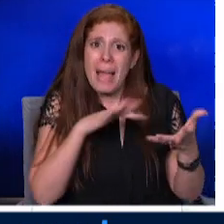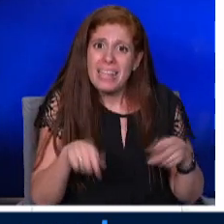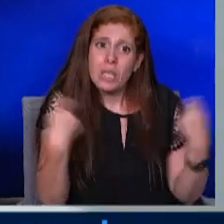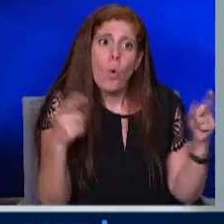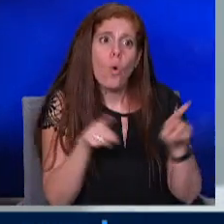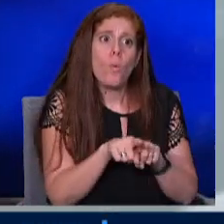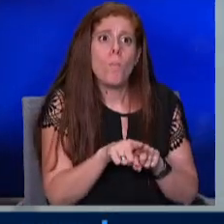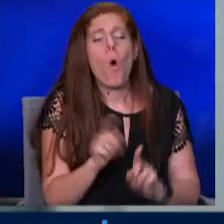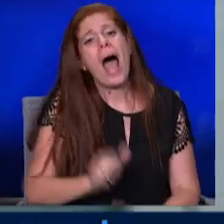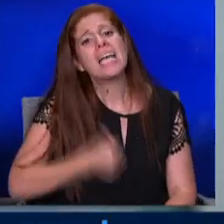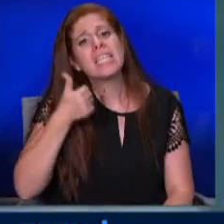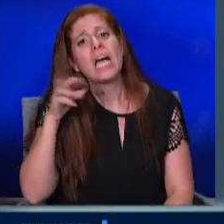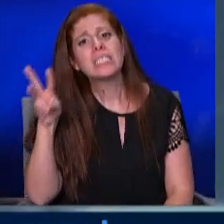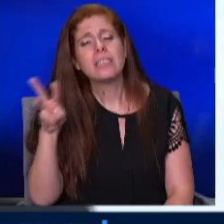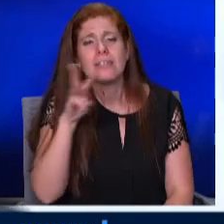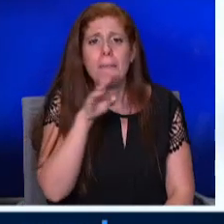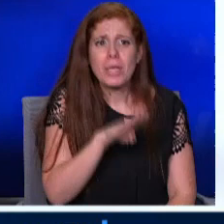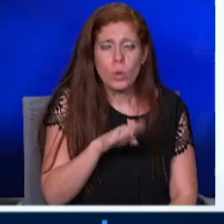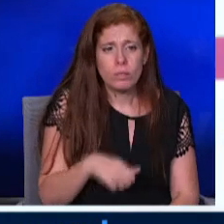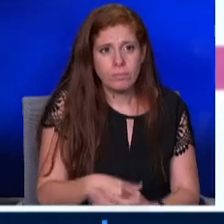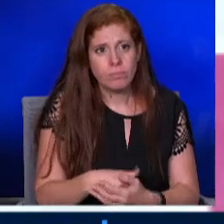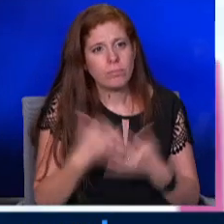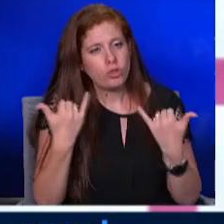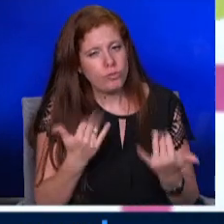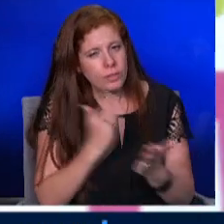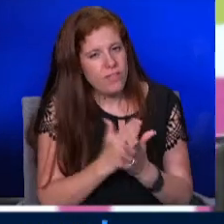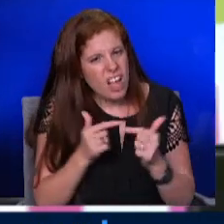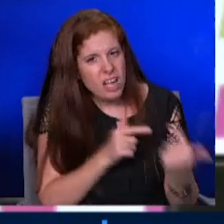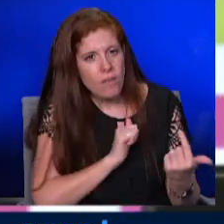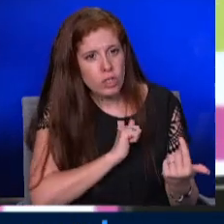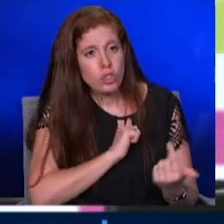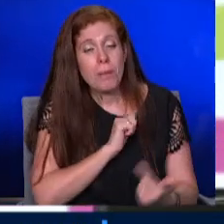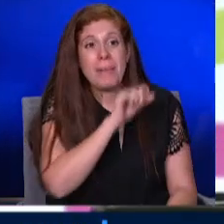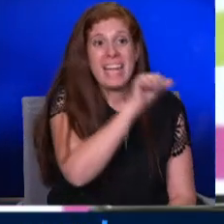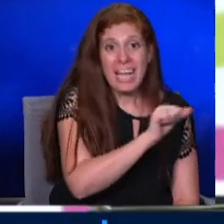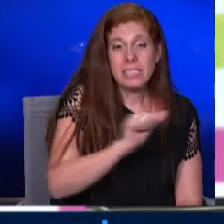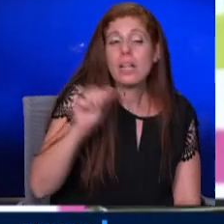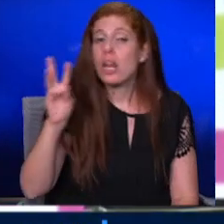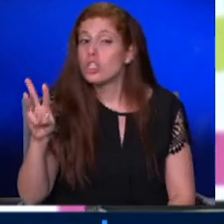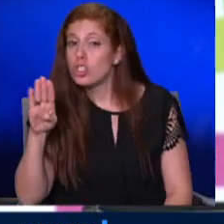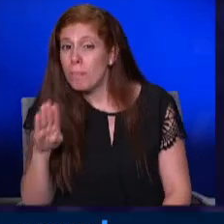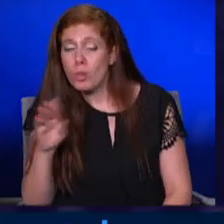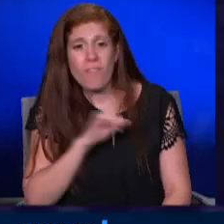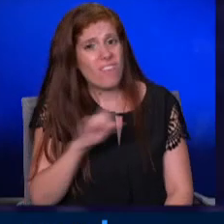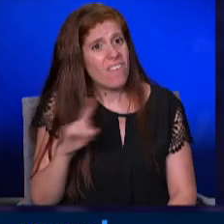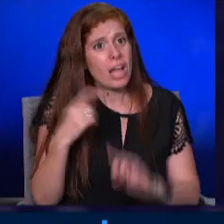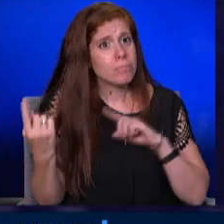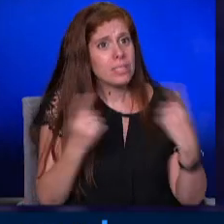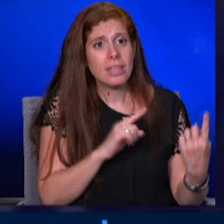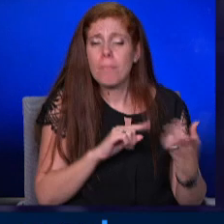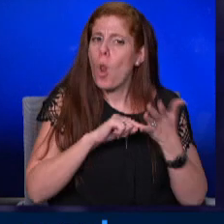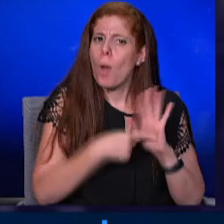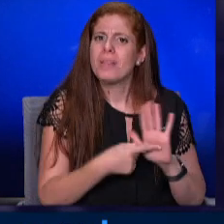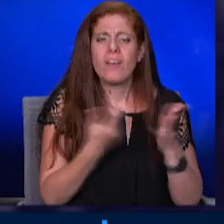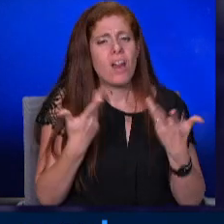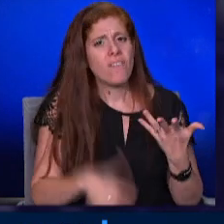שאשא ביטון. עכשיו זה כבר קרב אישי בין ארז לשאשא ביטון, ואף אחד מהצדדים אינו מתכוון לרדת מהעץ. אני לא אתן